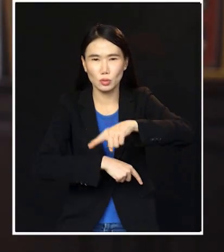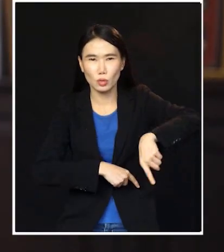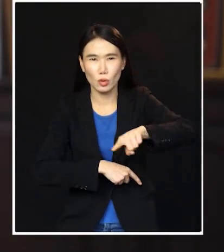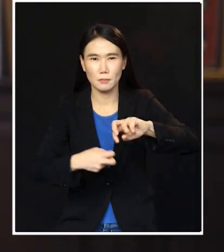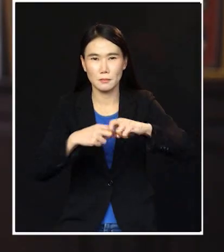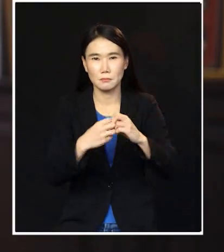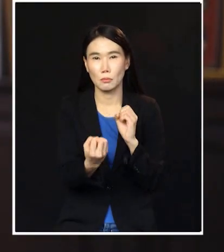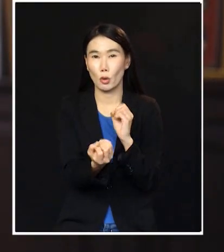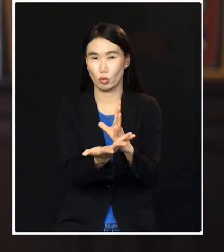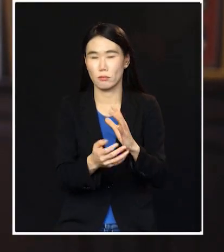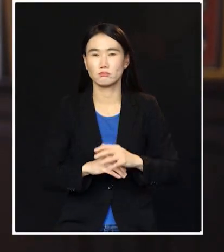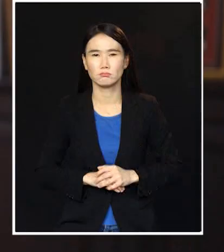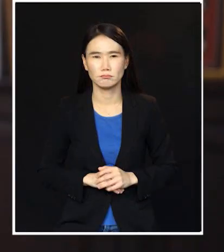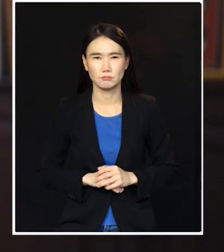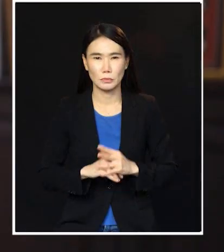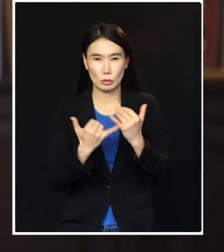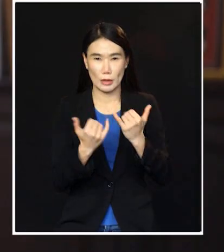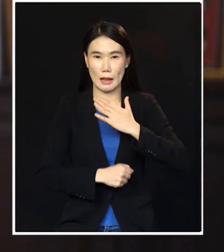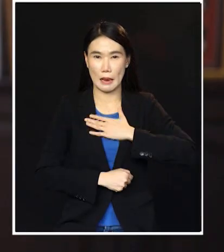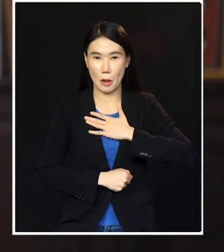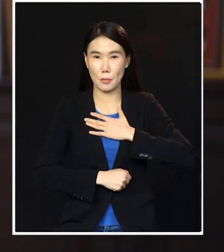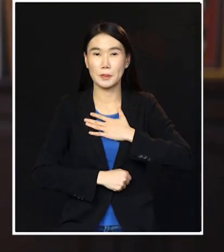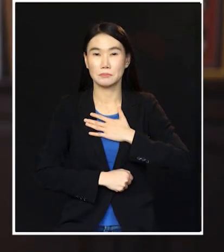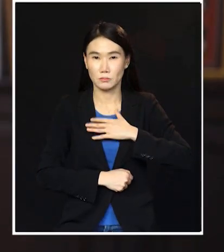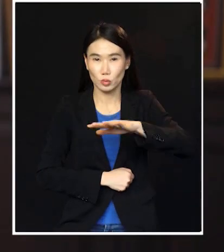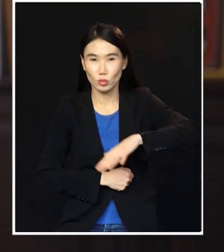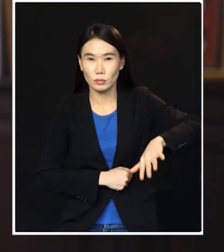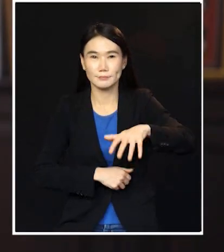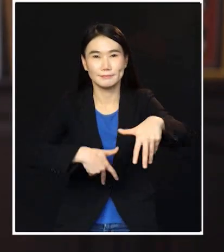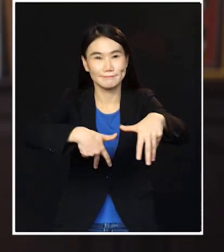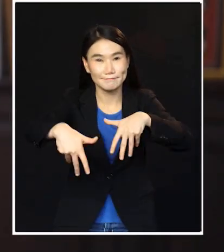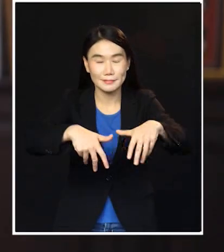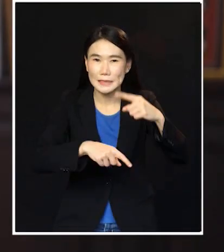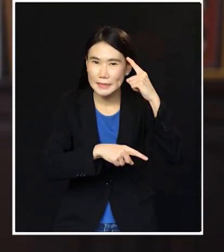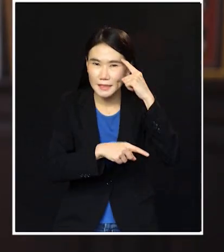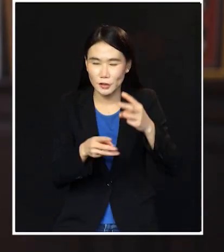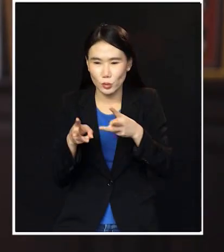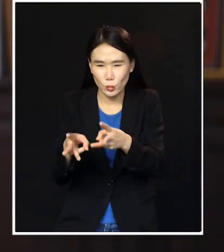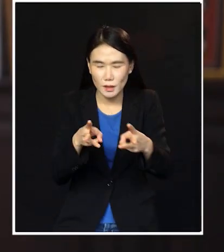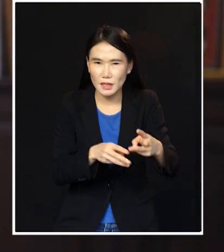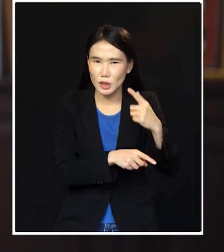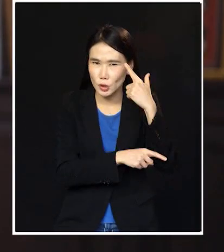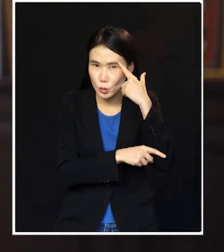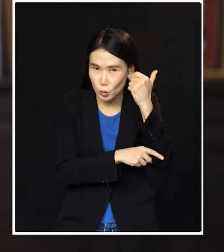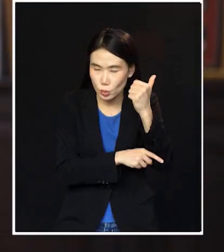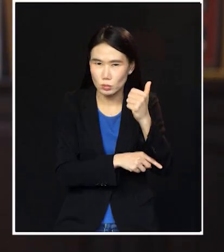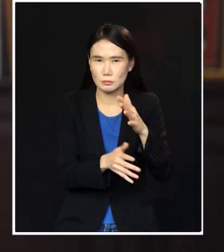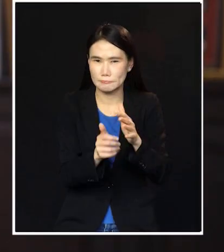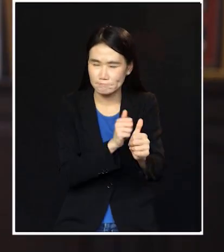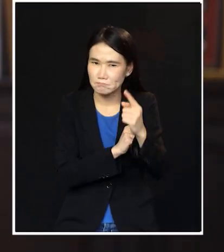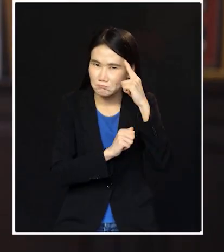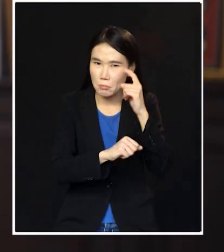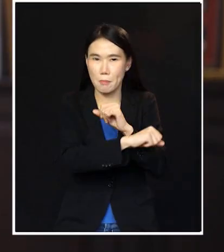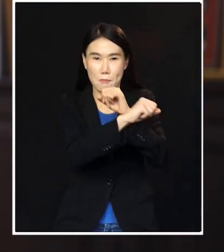ชนทุกคนในฐานะที่เราเป็นประชาชนเนี่ยนะครับเราต้องรู้เท่ารู้ทันแล้วก็รู้ป้องกัน